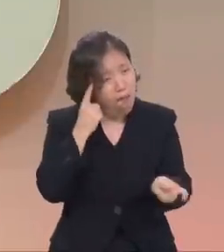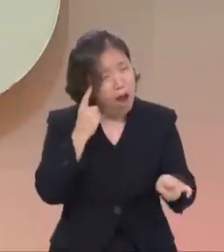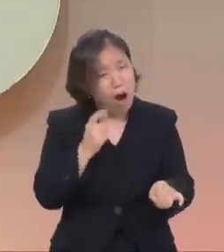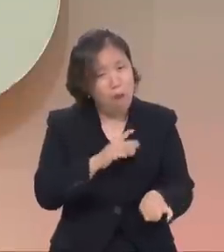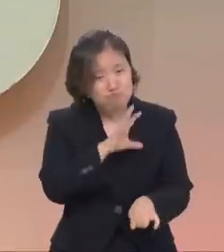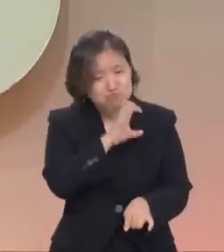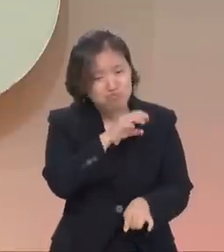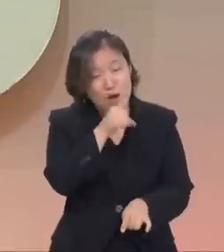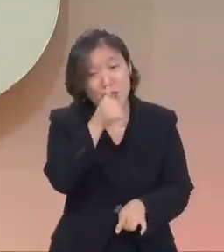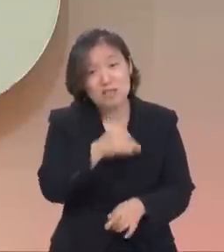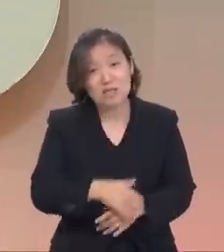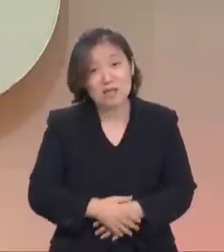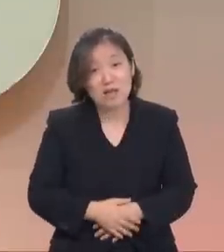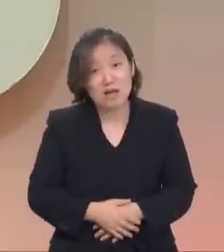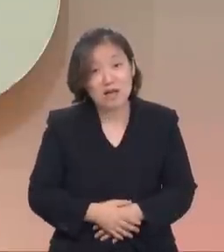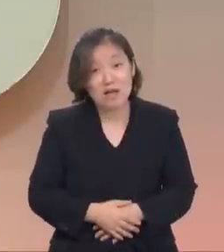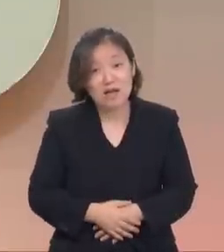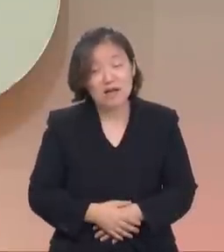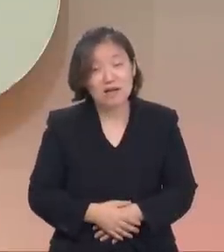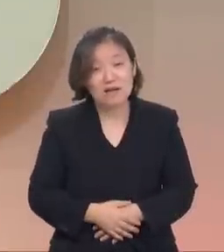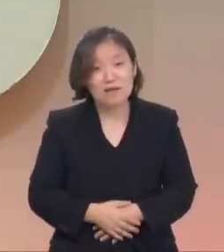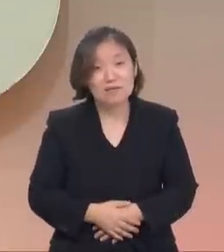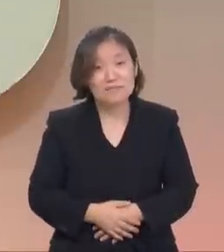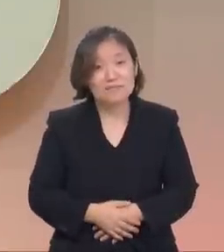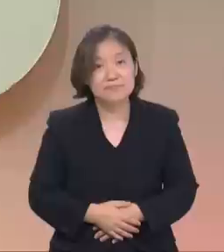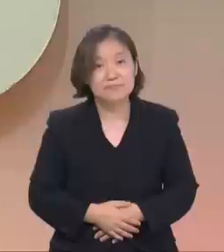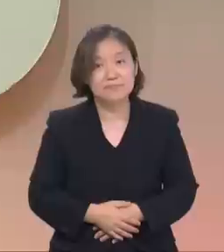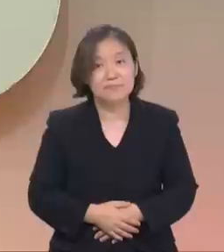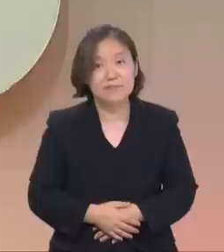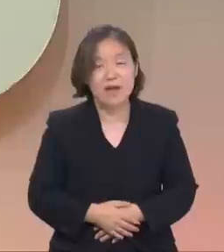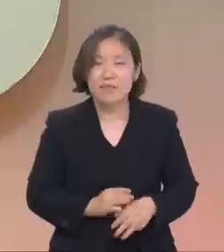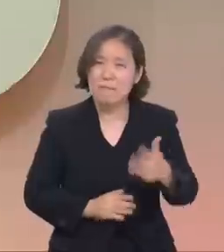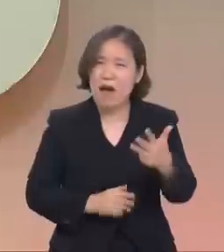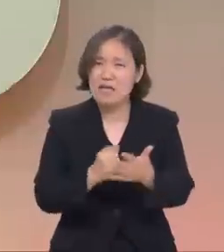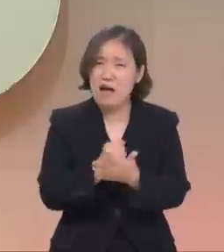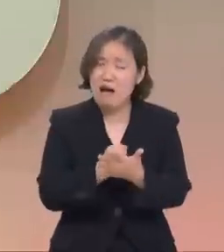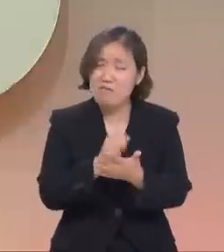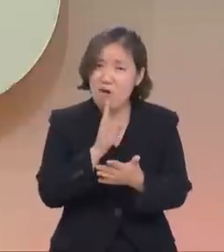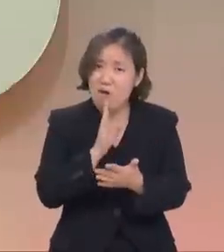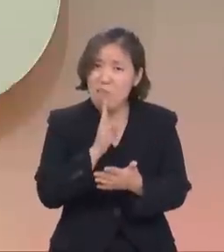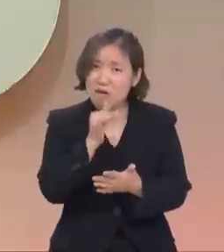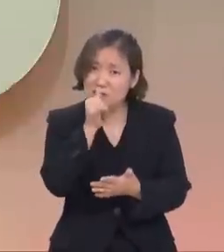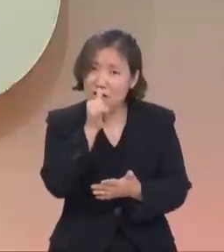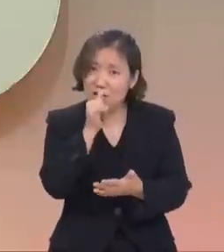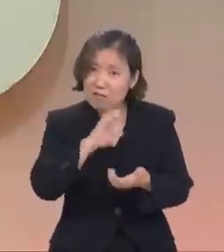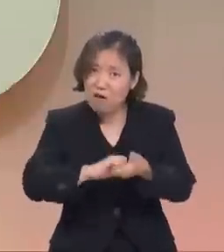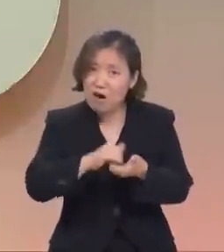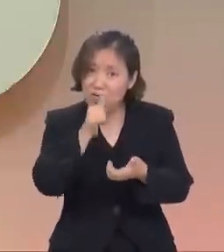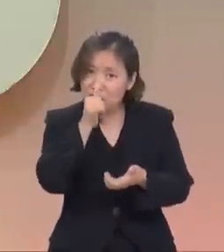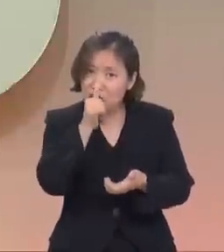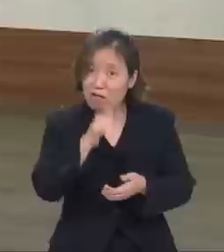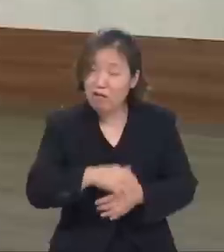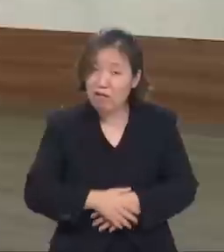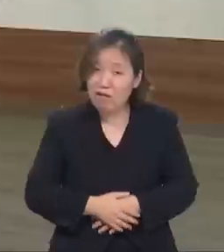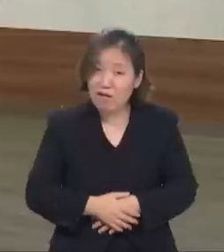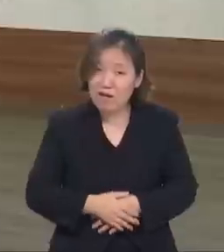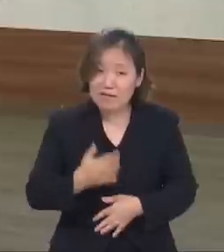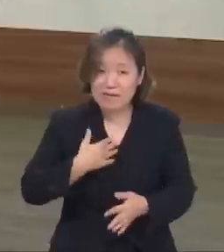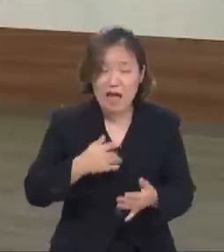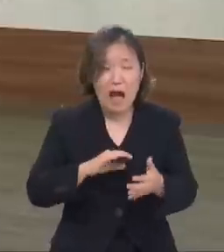있다고냐 이런 얘기 많이 하잖아요 그 팔자라는게 정말 있다면 나의